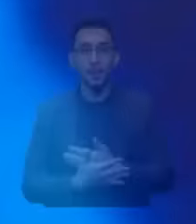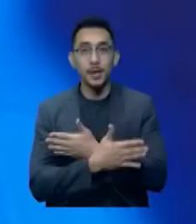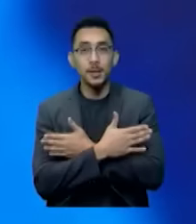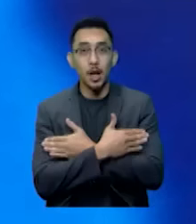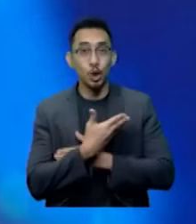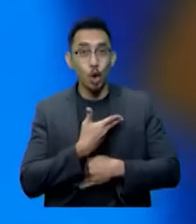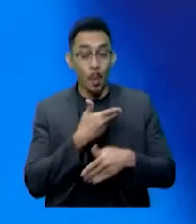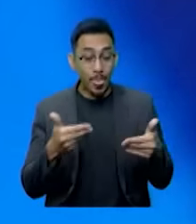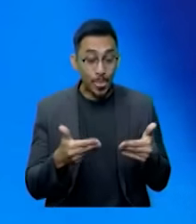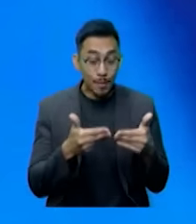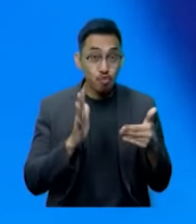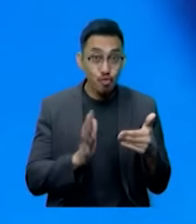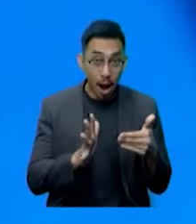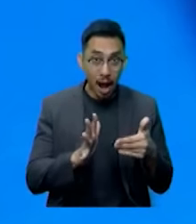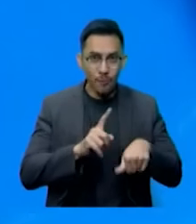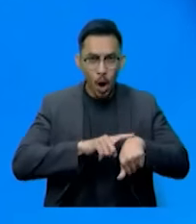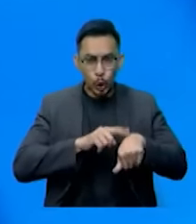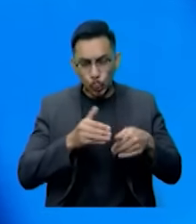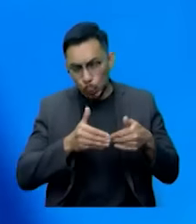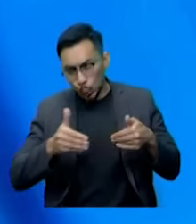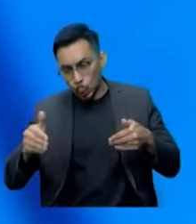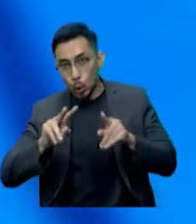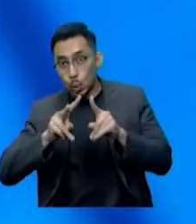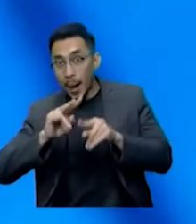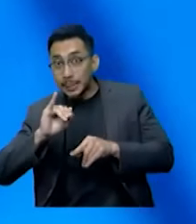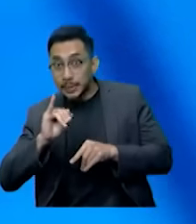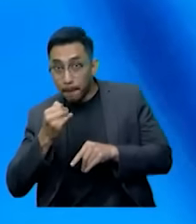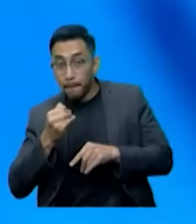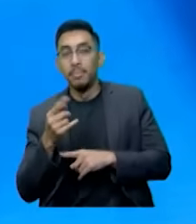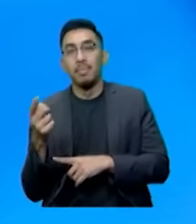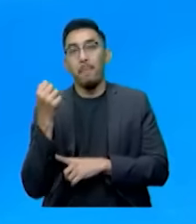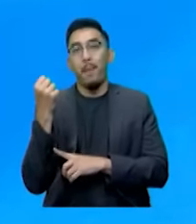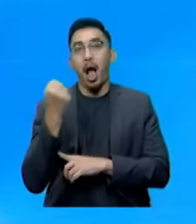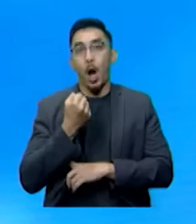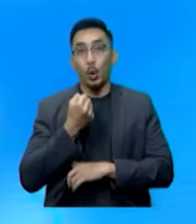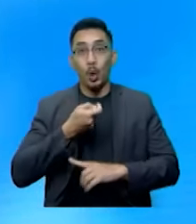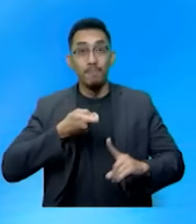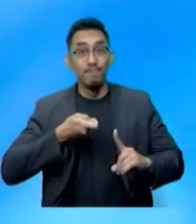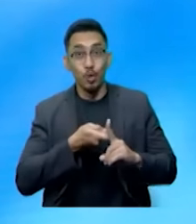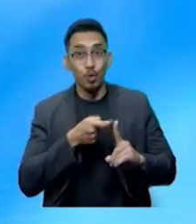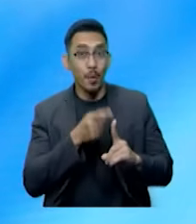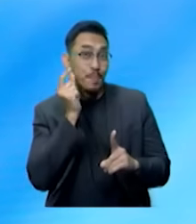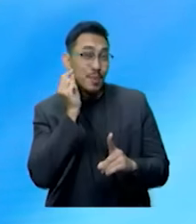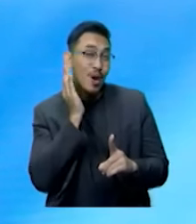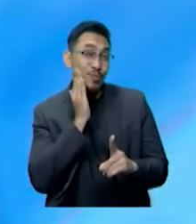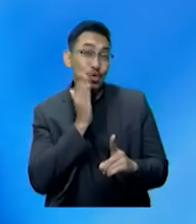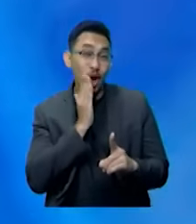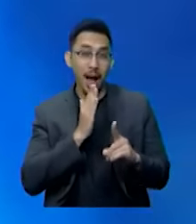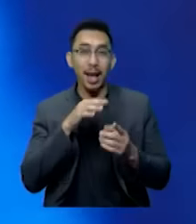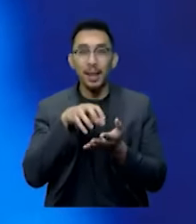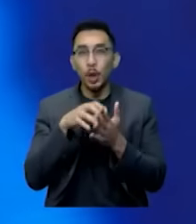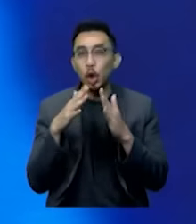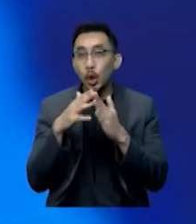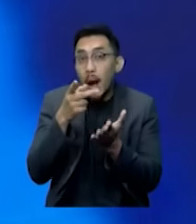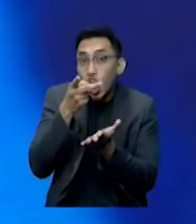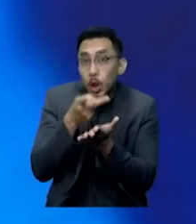Terima kasih masih bersama kami. Pemirsa, hanya selang waktu 12 jam setelah penemuan jasad korban, pelaku pembunuhan perempuan muda di